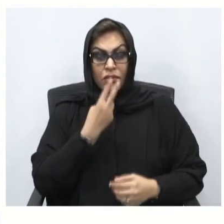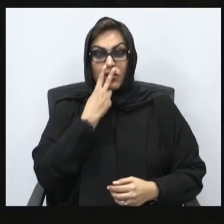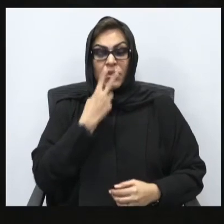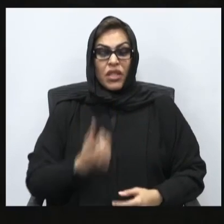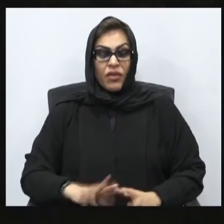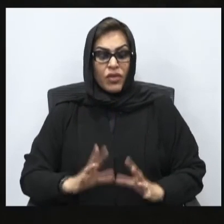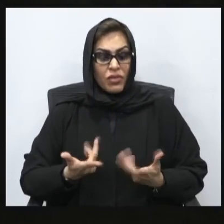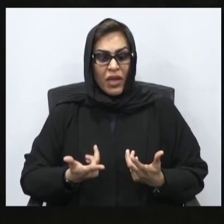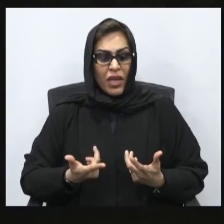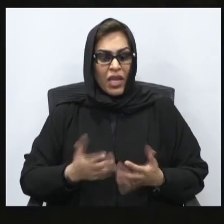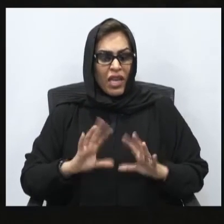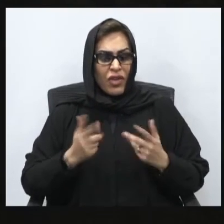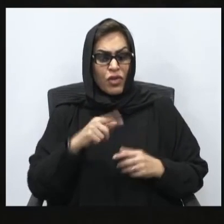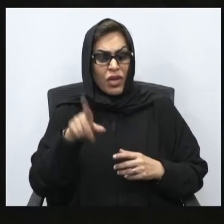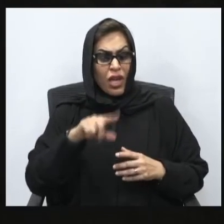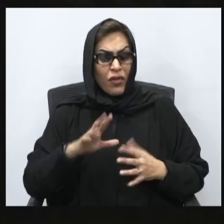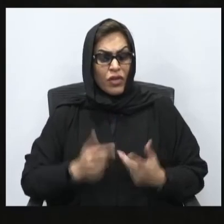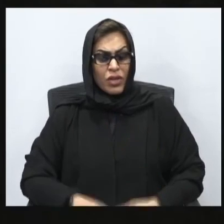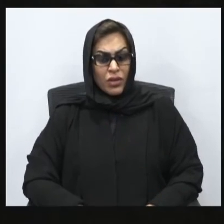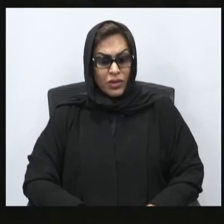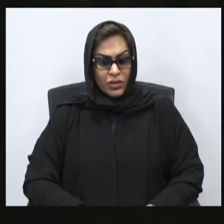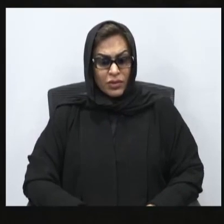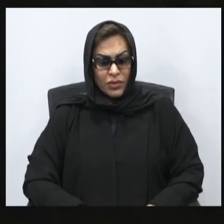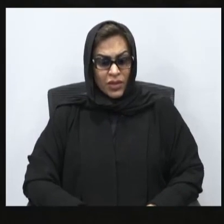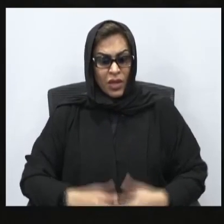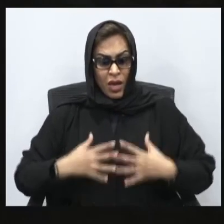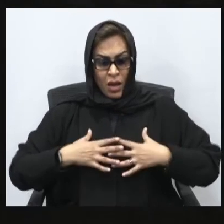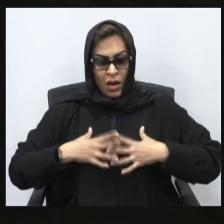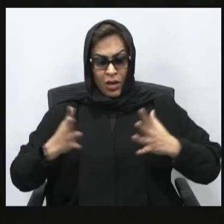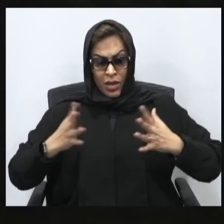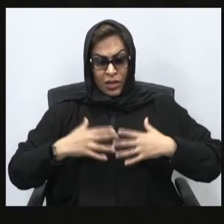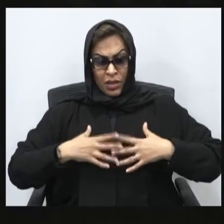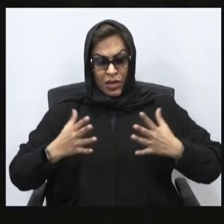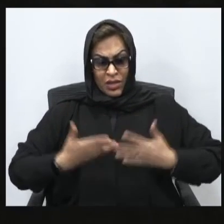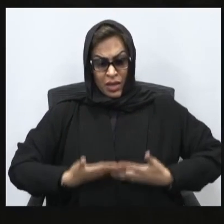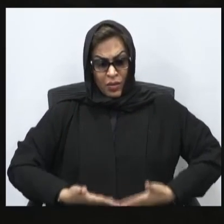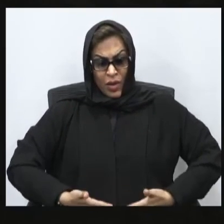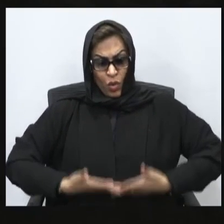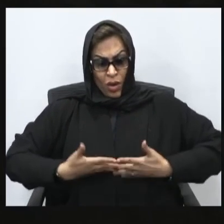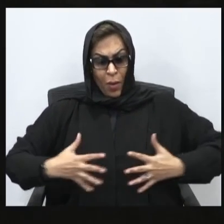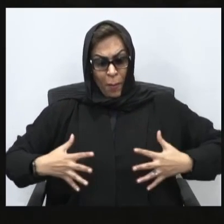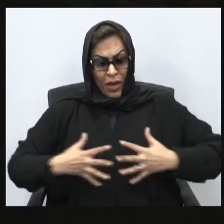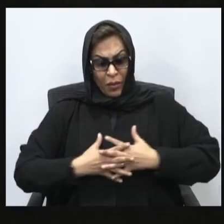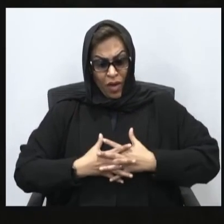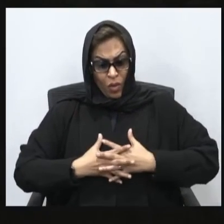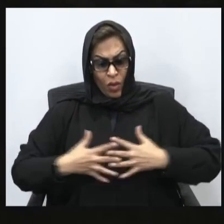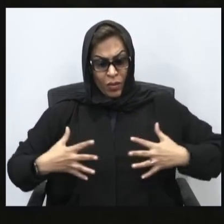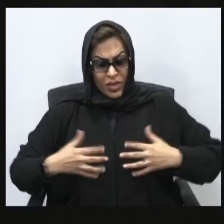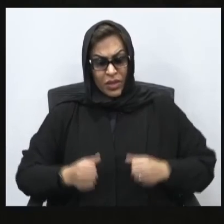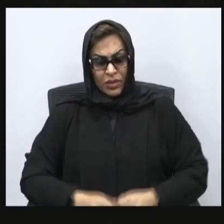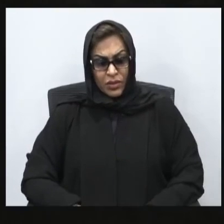1776 كيف يساعد احسنتم من خلال حركه الغازات عبر الانقباض والانبساط